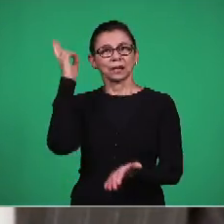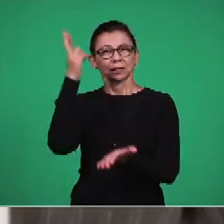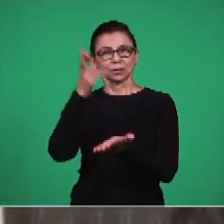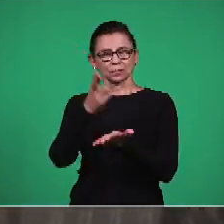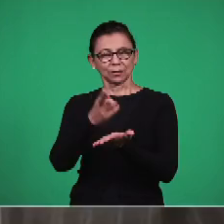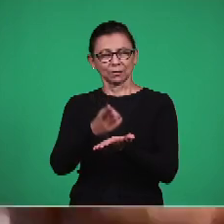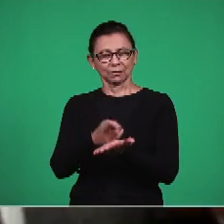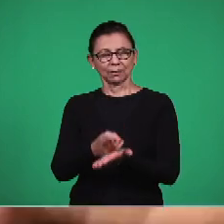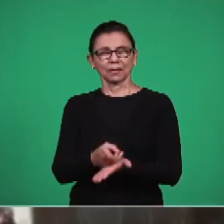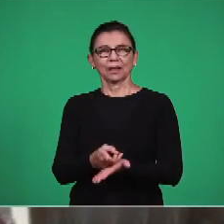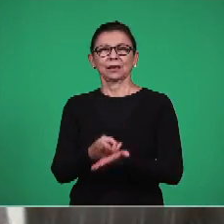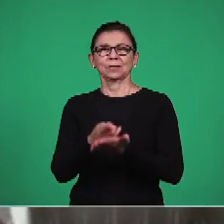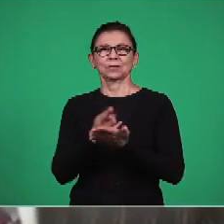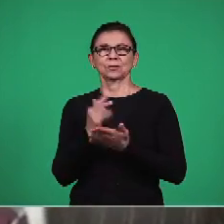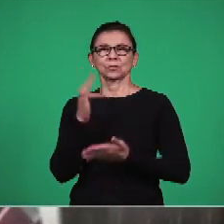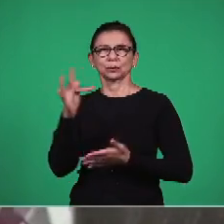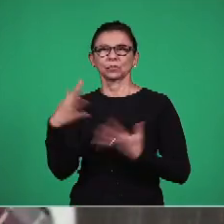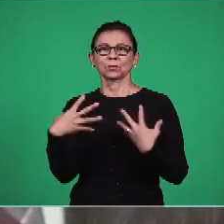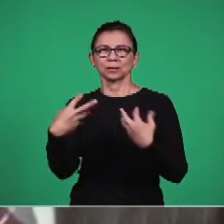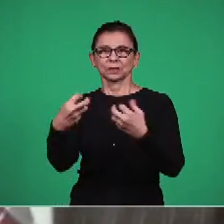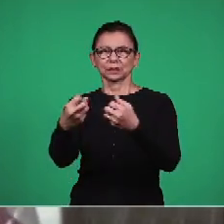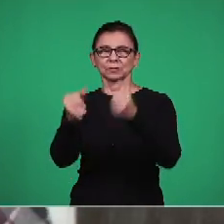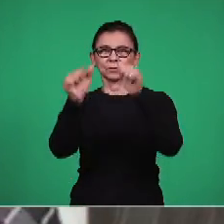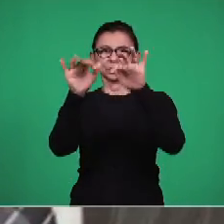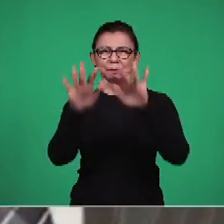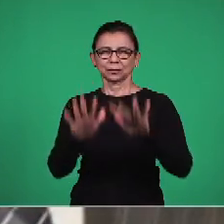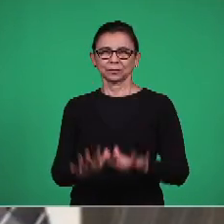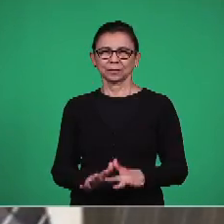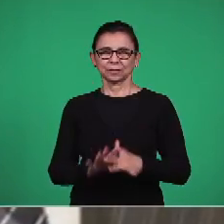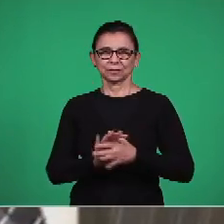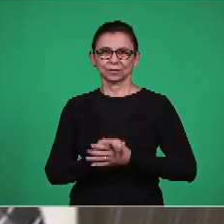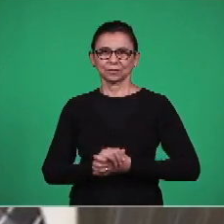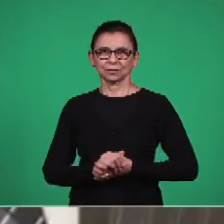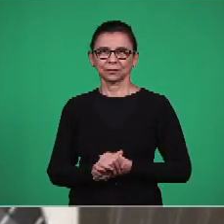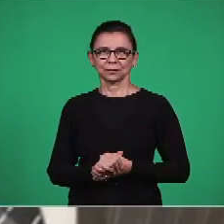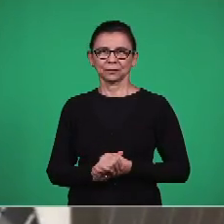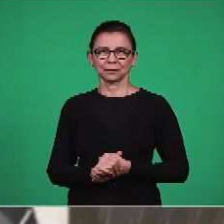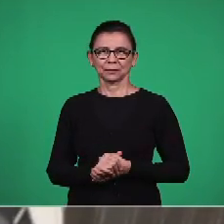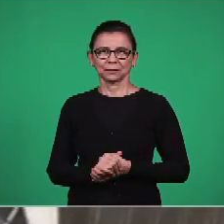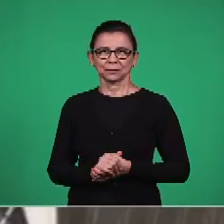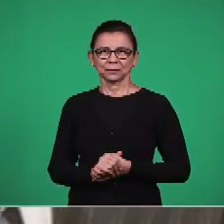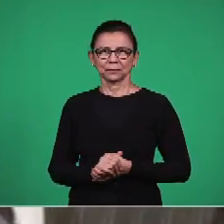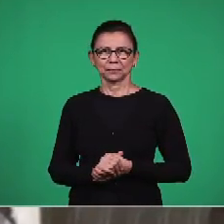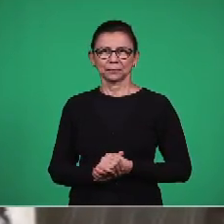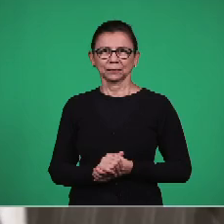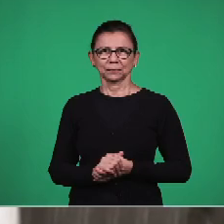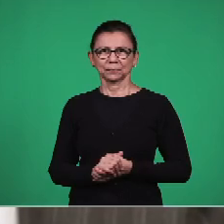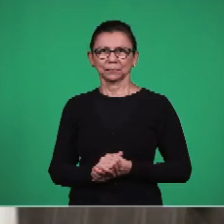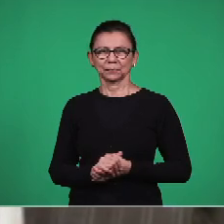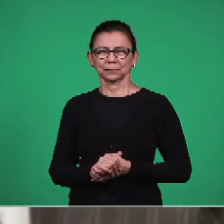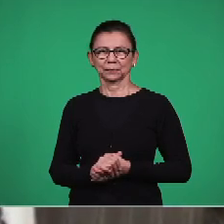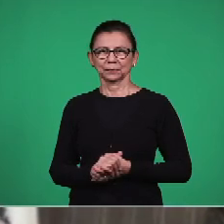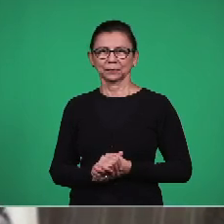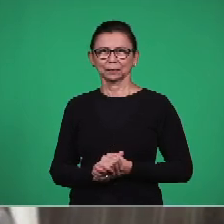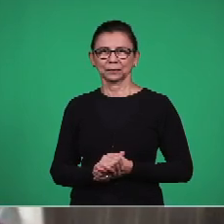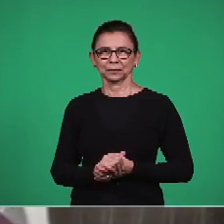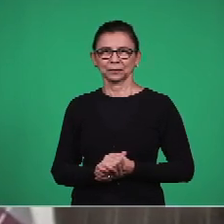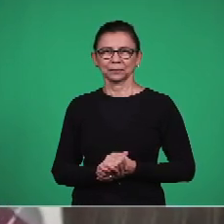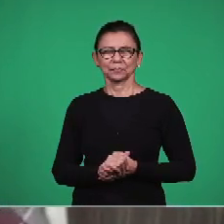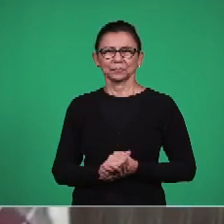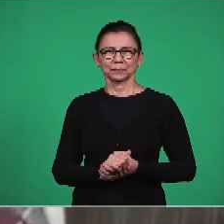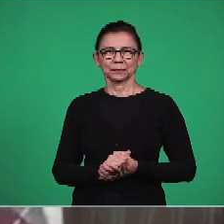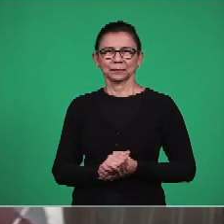a recompensa do Мерою céu, доброю, утрясенную и que Ele нагнетенную. vai dar para nós com uma medida bem